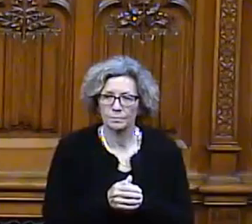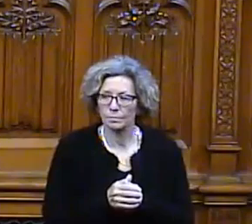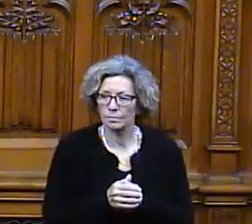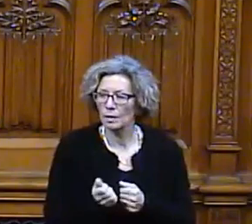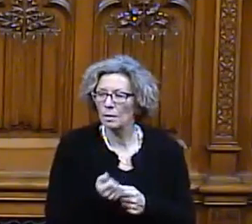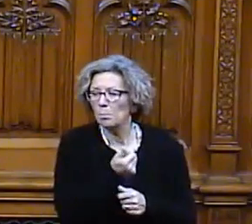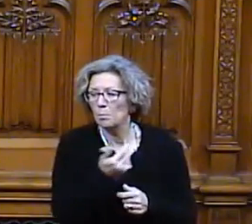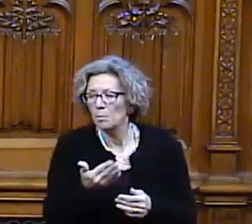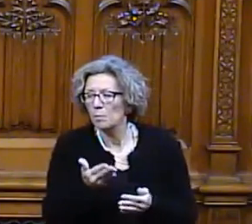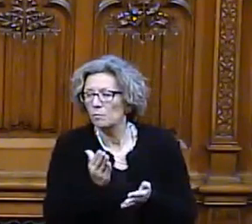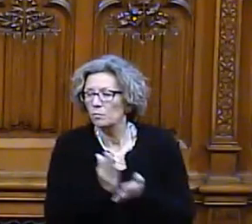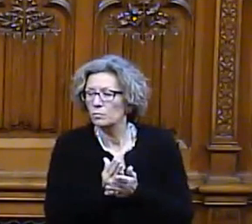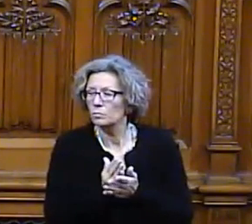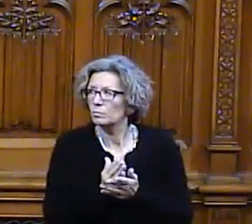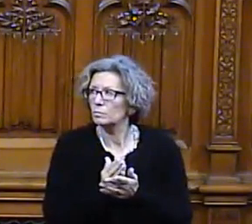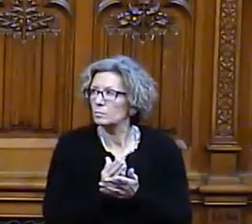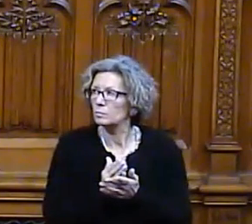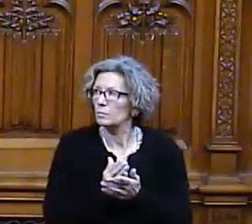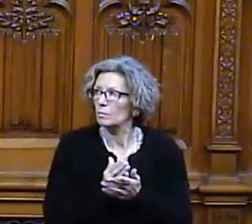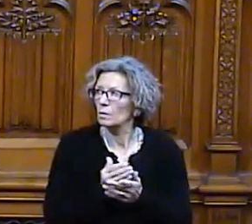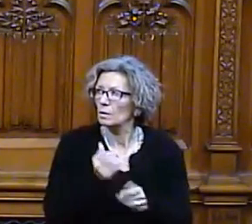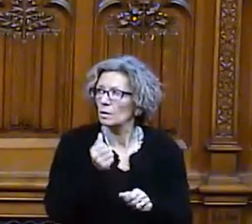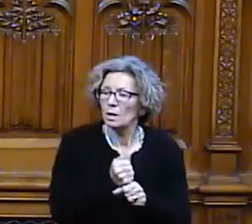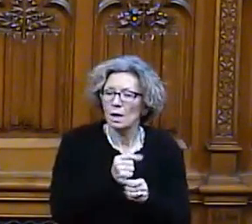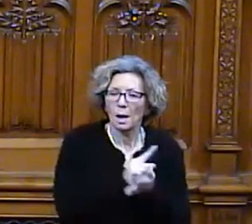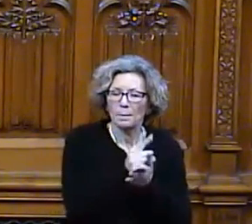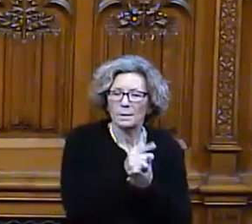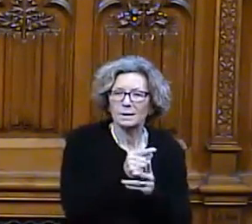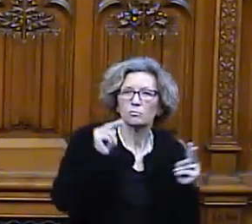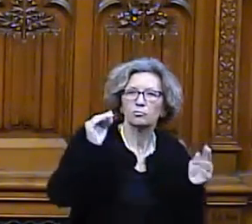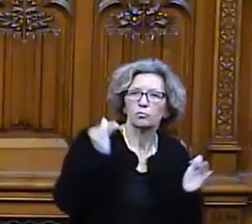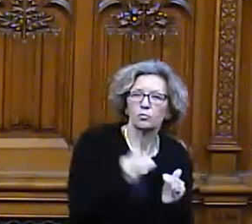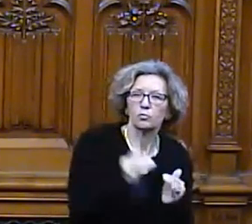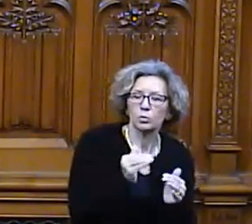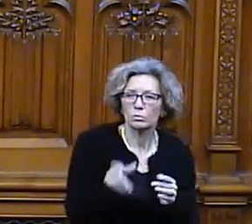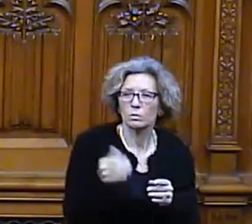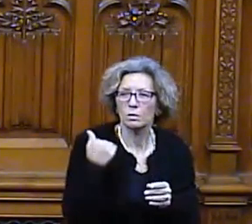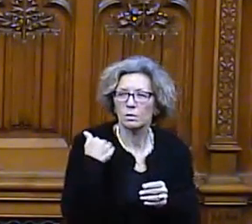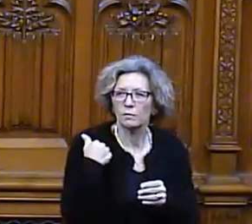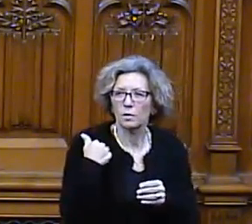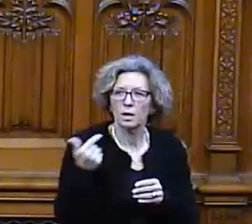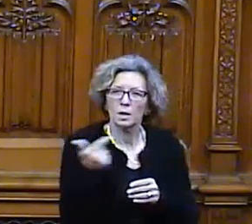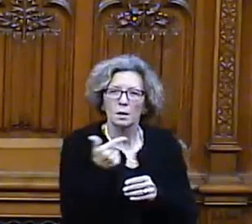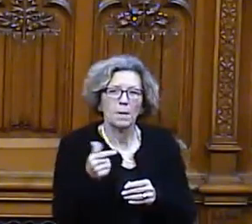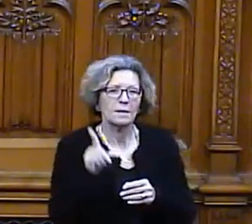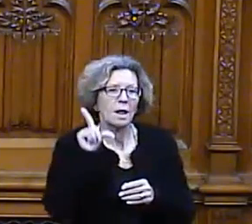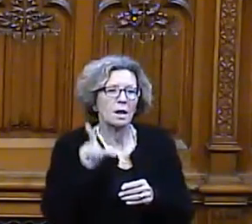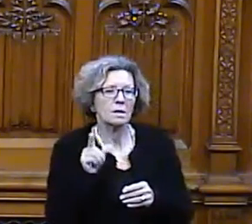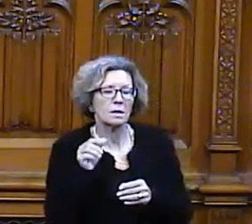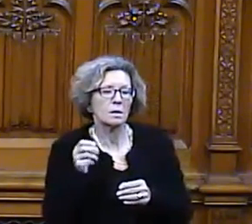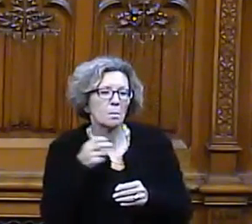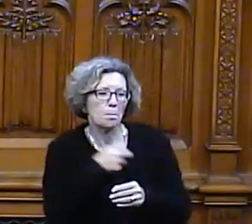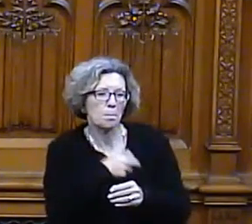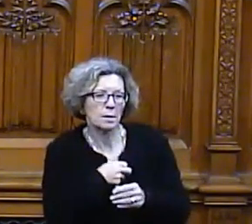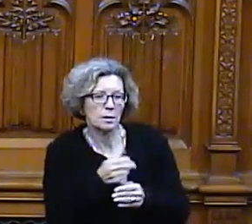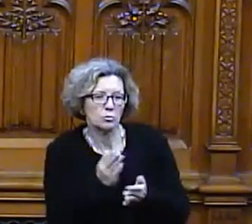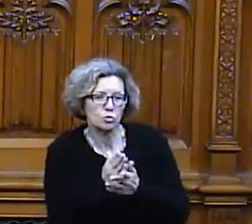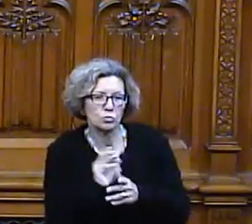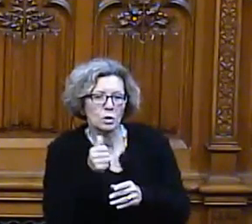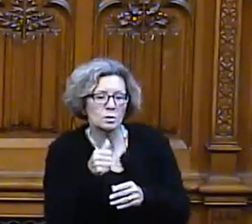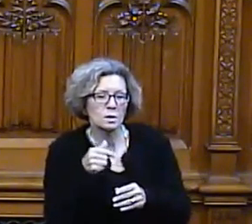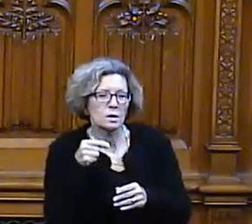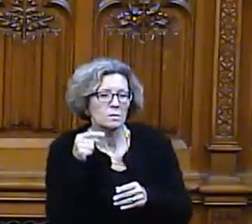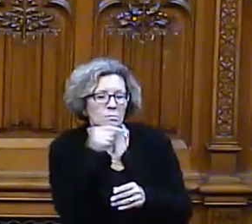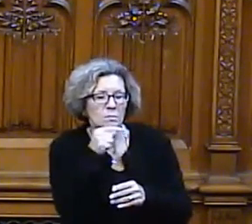Mehrfach ist von Arbeitszeitverkürzung zu sprechen. Auch hier finden sich die beiden linken Parteien. So hat ja erst die SPÖ bei